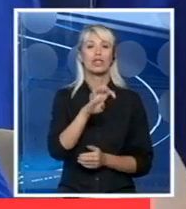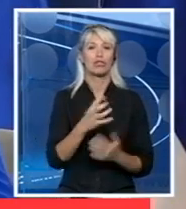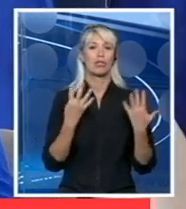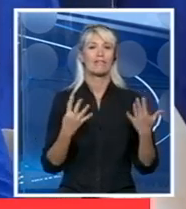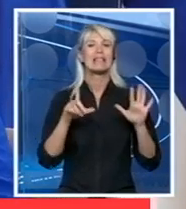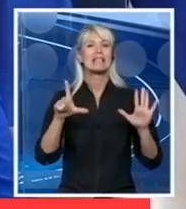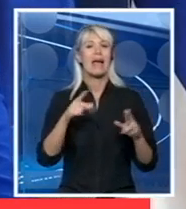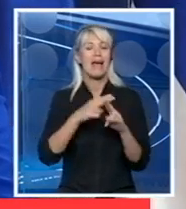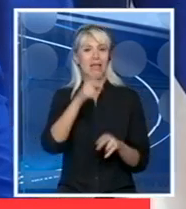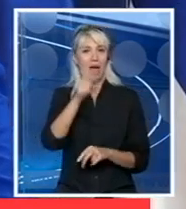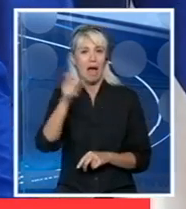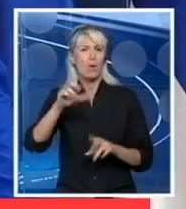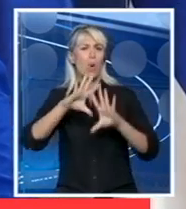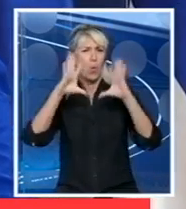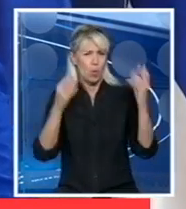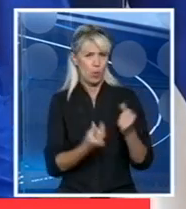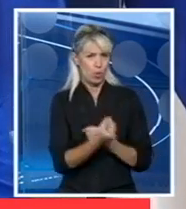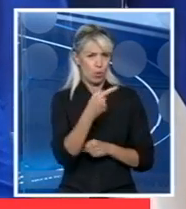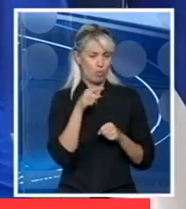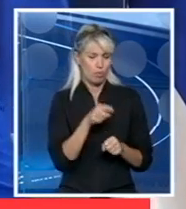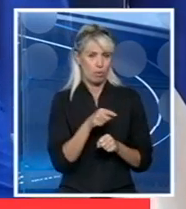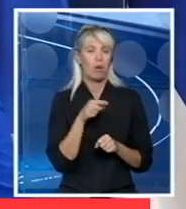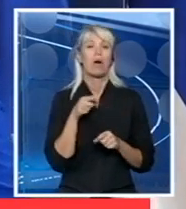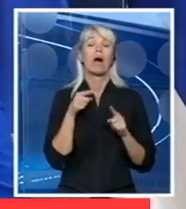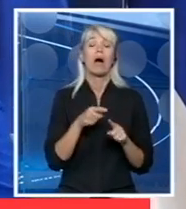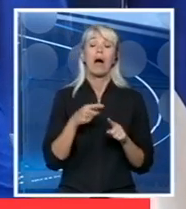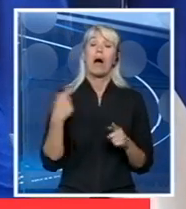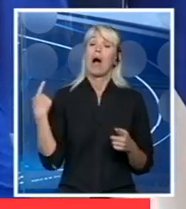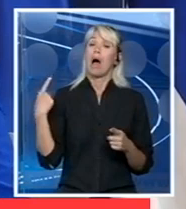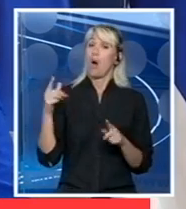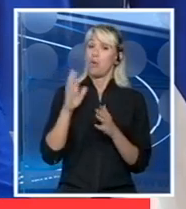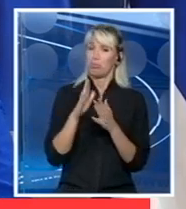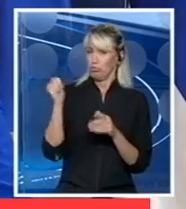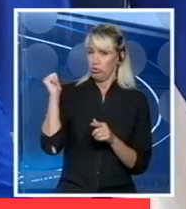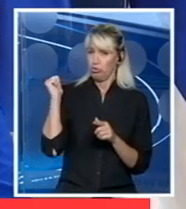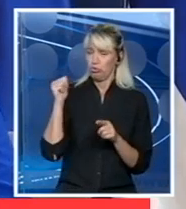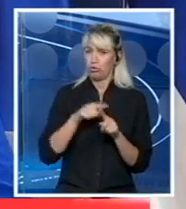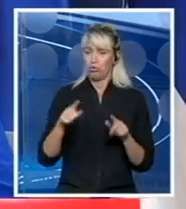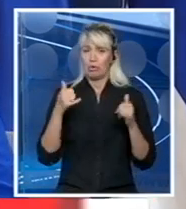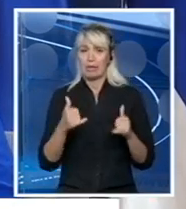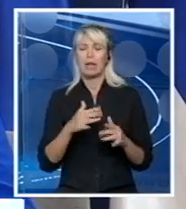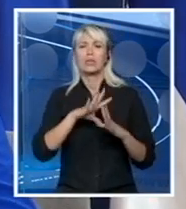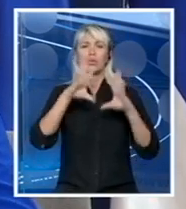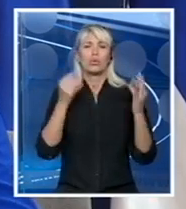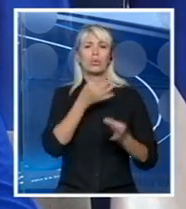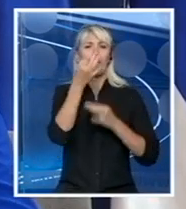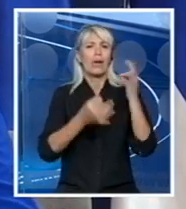28.497 slučajeva COVID-19. Od našeg posljednjeg izveštavanja testirano je ukupno